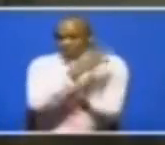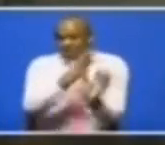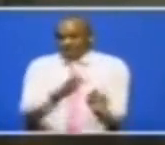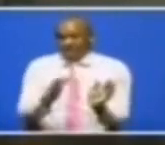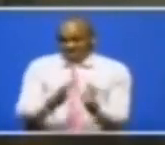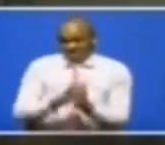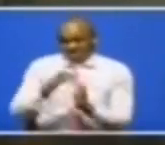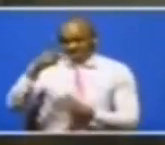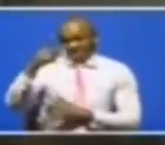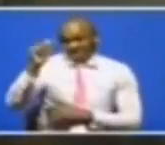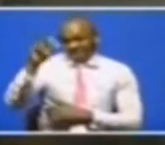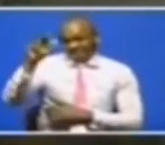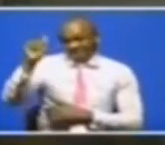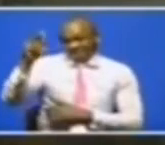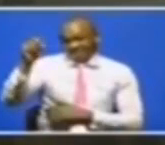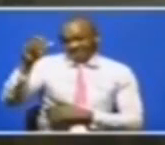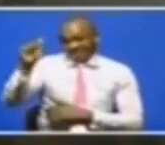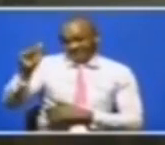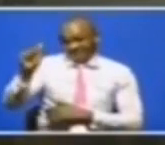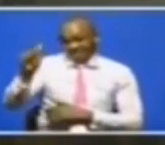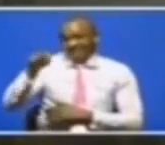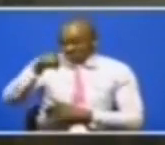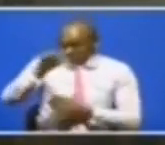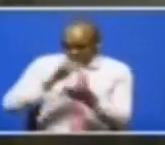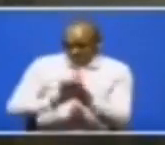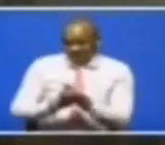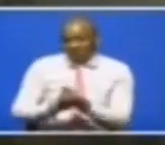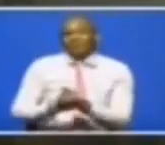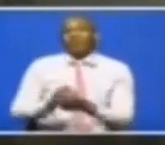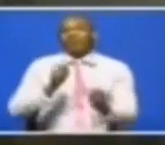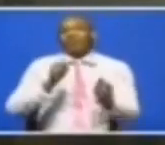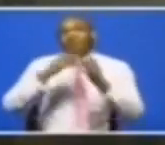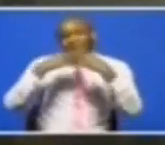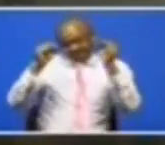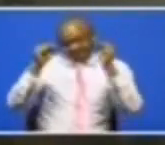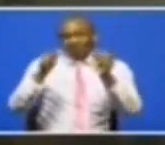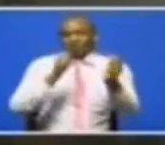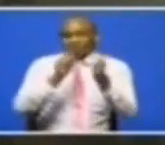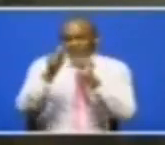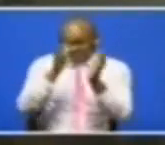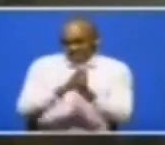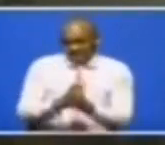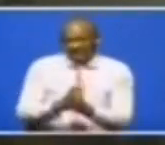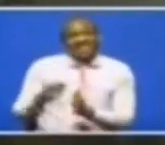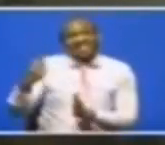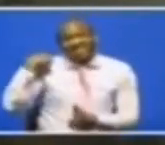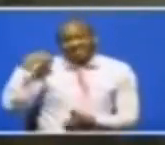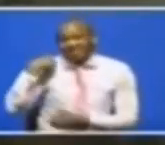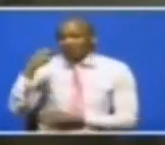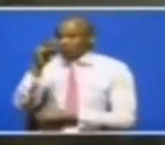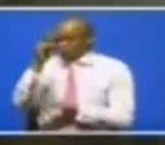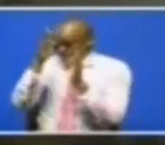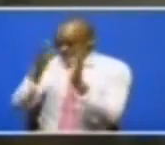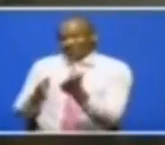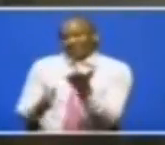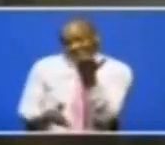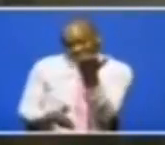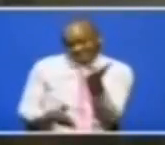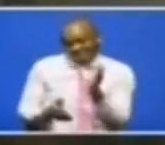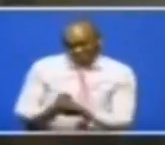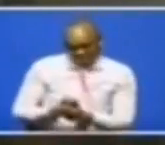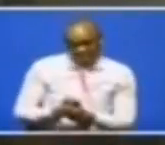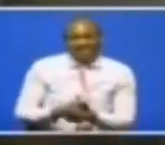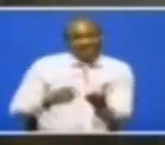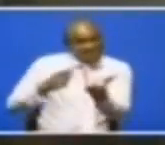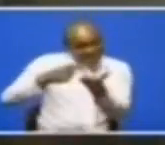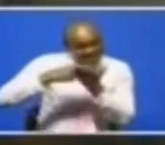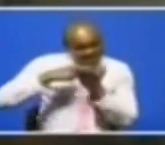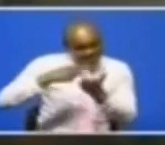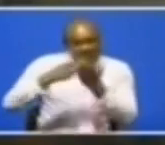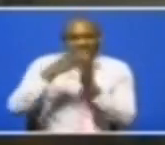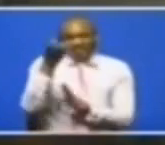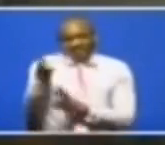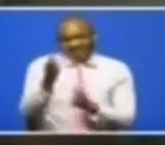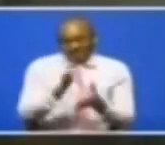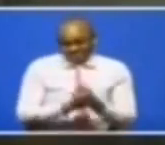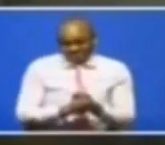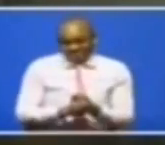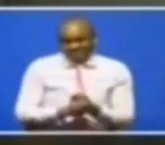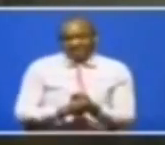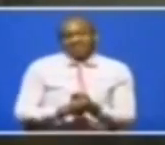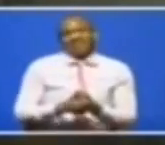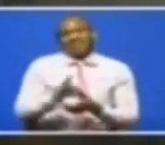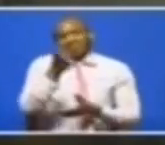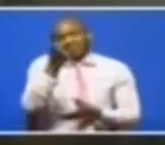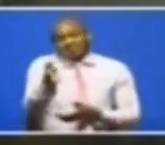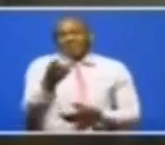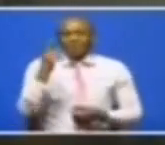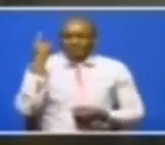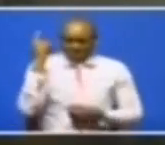Daktari Japheth Kavinga ambaye ni mgombea huru wa urais. Hapo jana uliweza kumuona kwenye mdahalo wa mgombea mwenza, akiwa